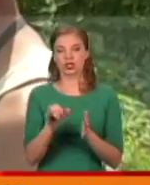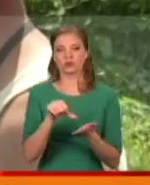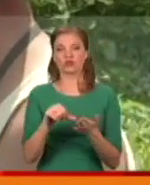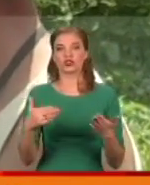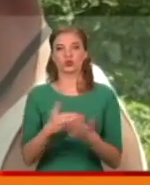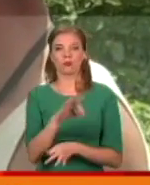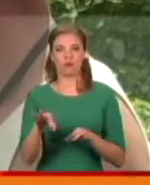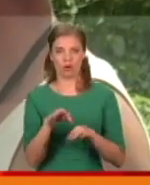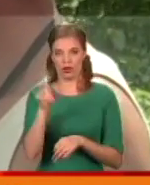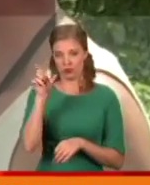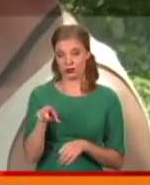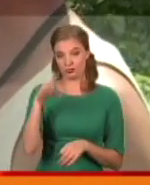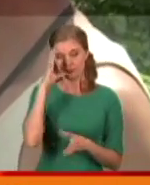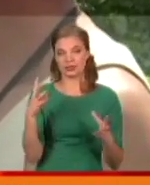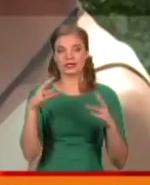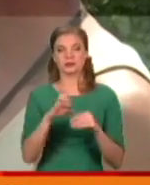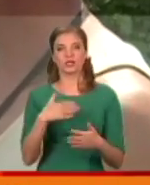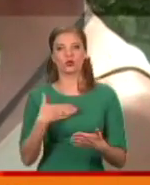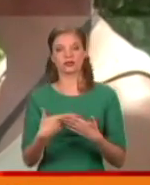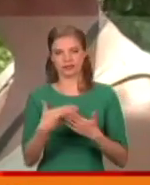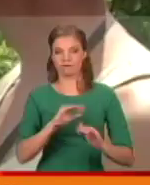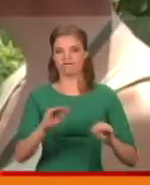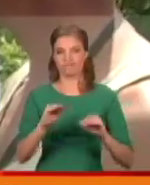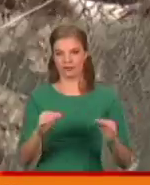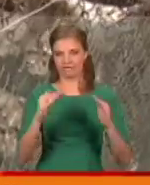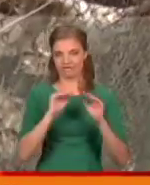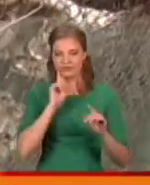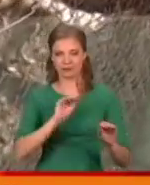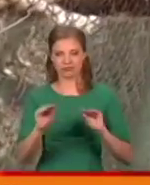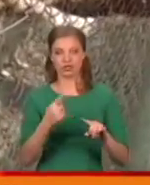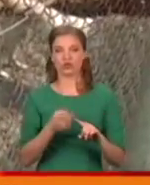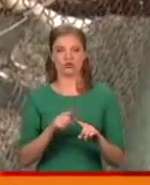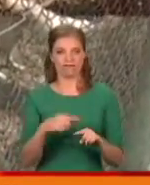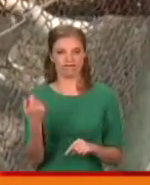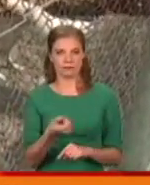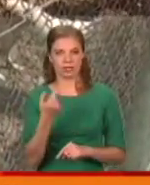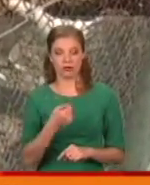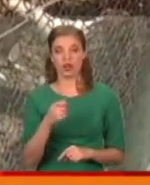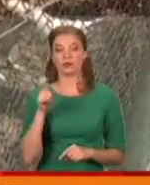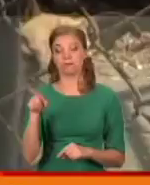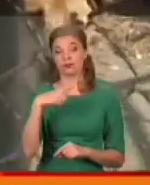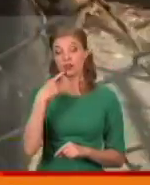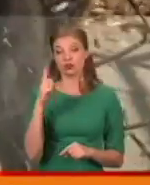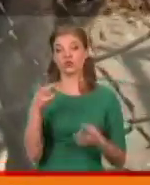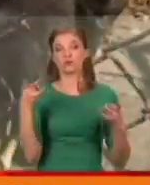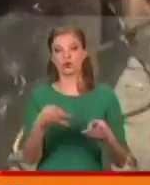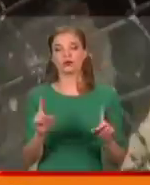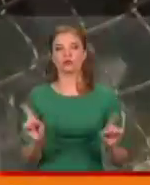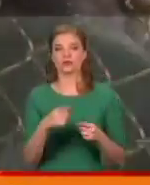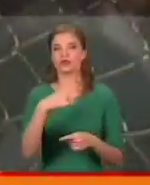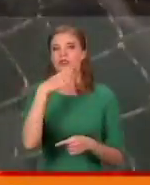«Нові лідери» Володимир Ступак. Спільно з активістами облаштували притулок. Та цього виявилося замало. Володимир каже, потрібно